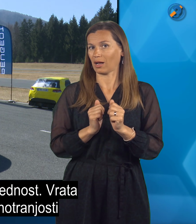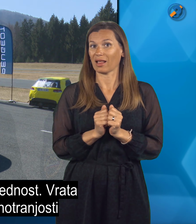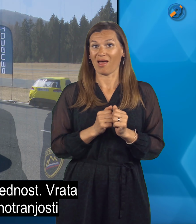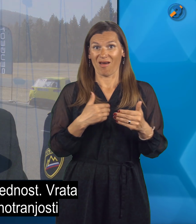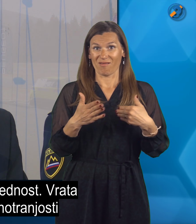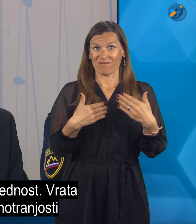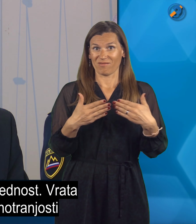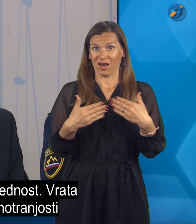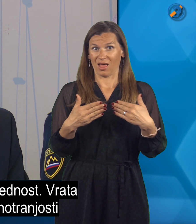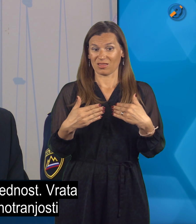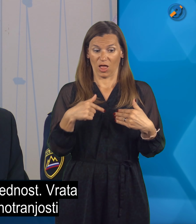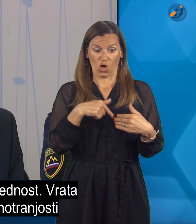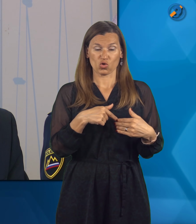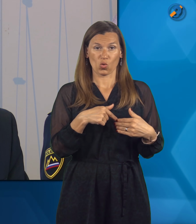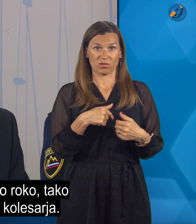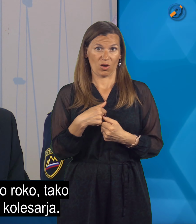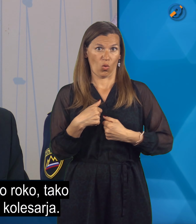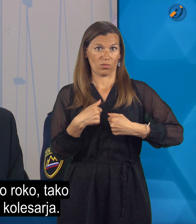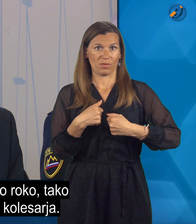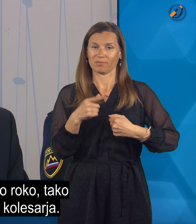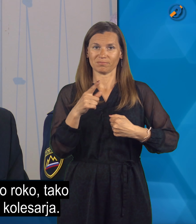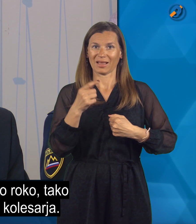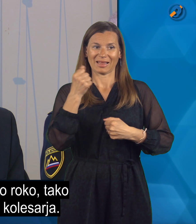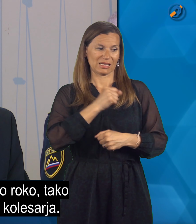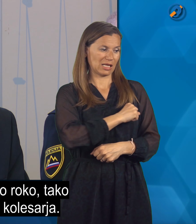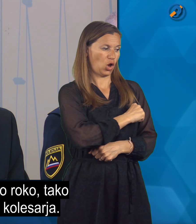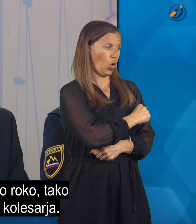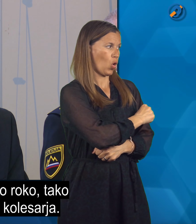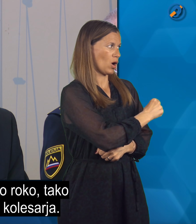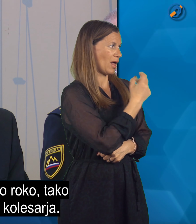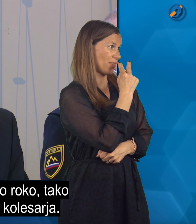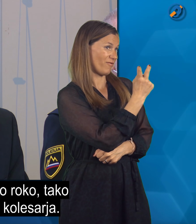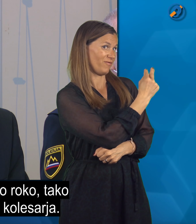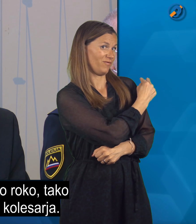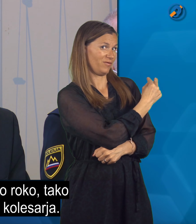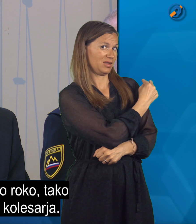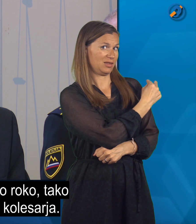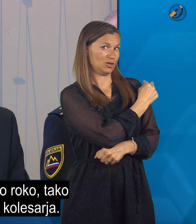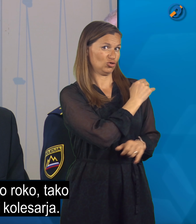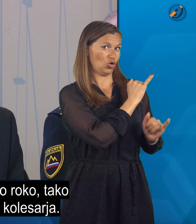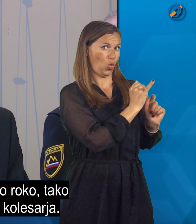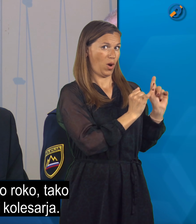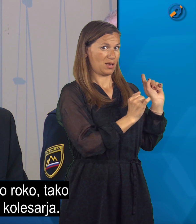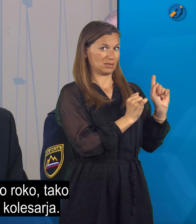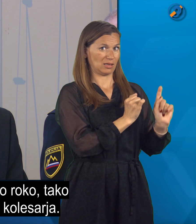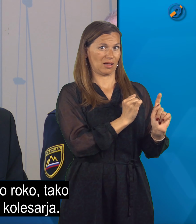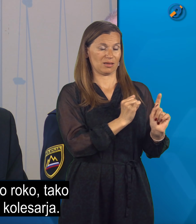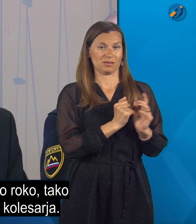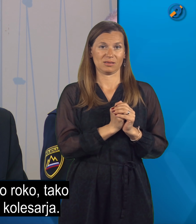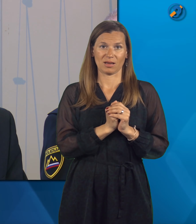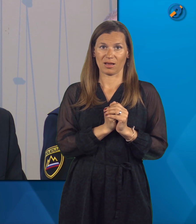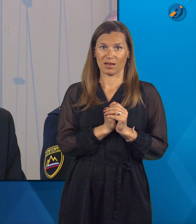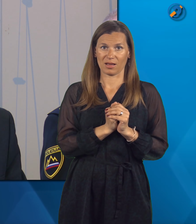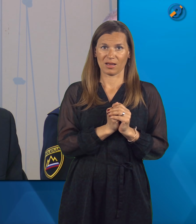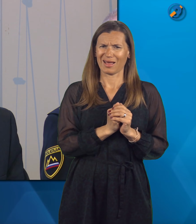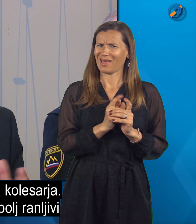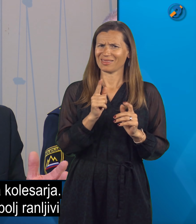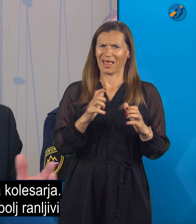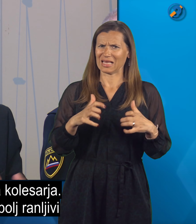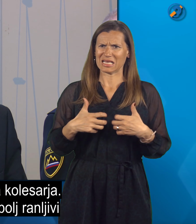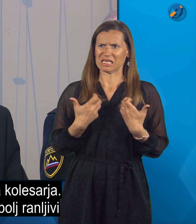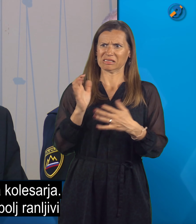Vrata avtomobila iz notranjosti odpirajte z desno roko, tako da boste videli kolesarja.